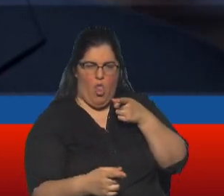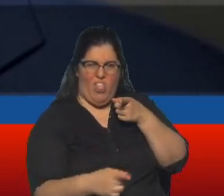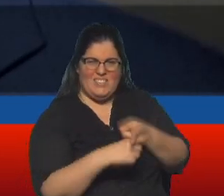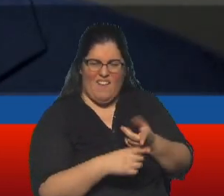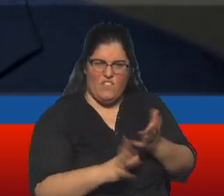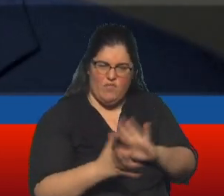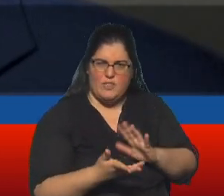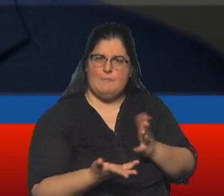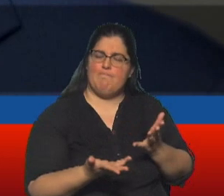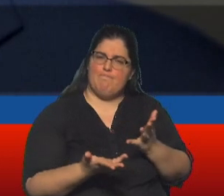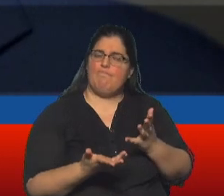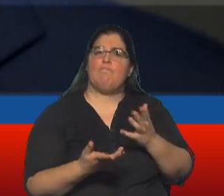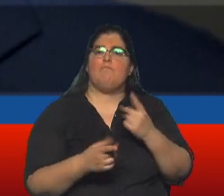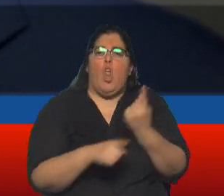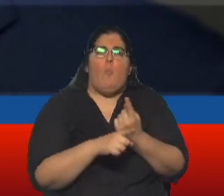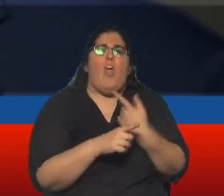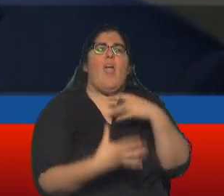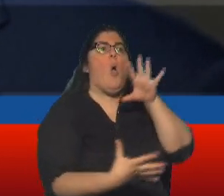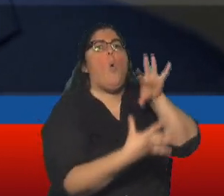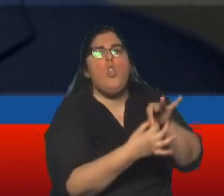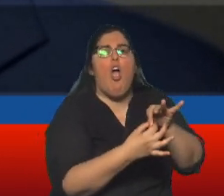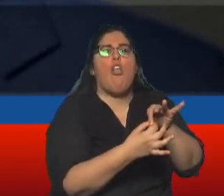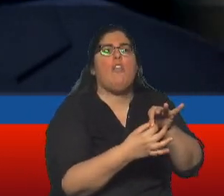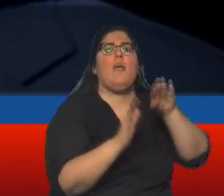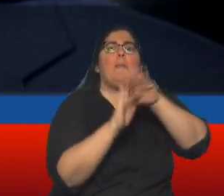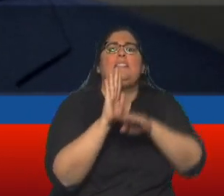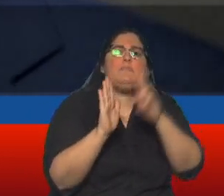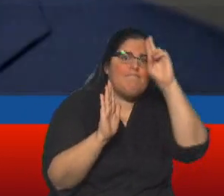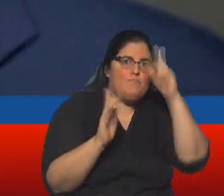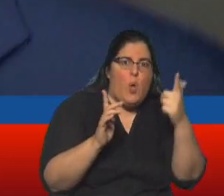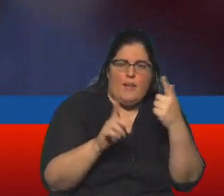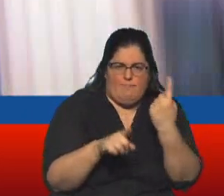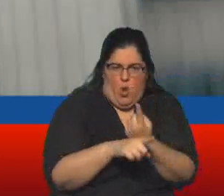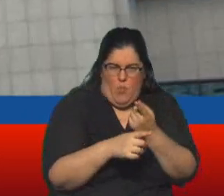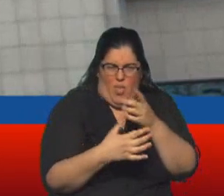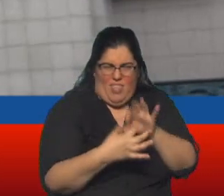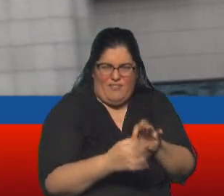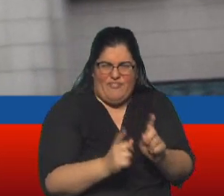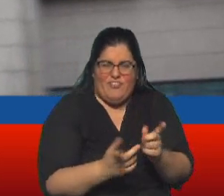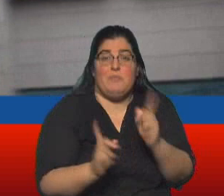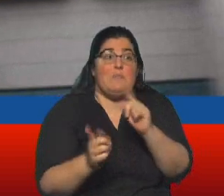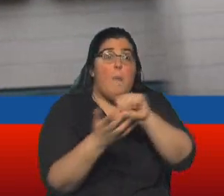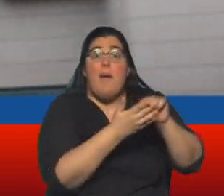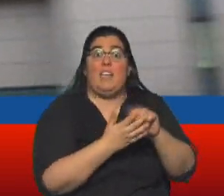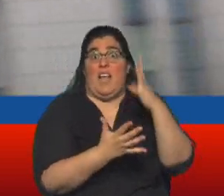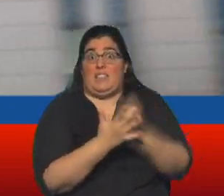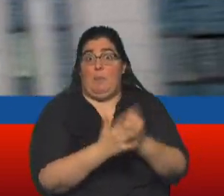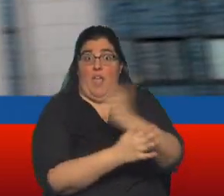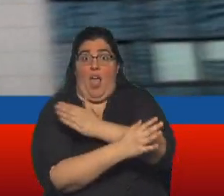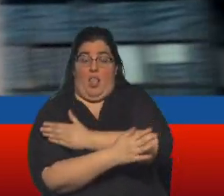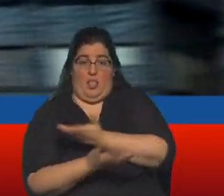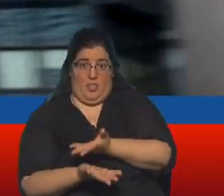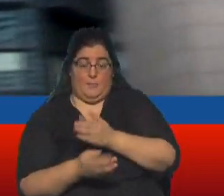sans respecter ses principes. Ces principes, ils sont acceptés par les pays eux-mêmes. Pero desde hace ya un largo